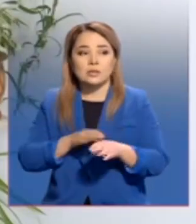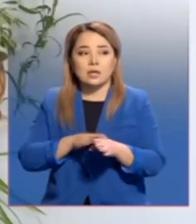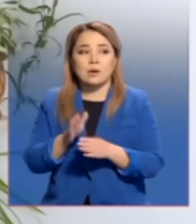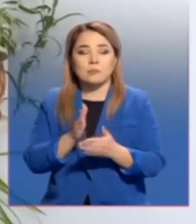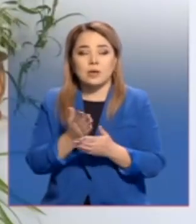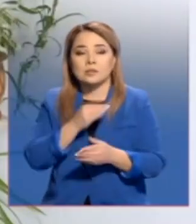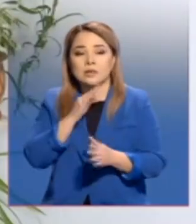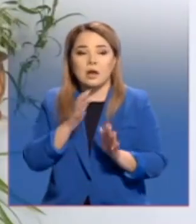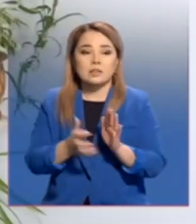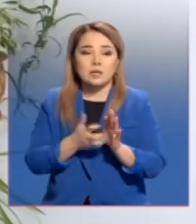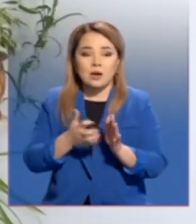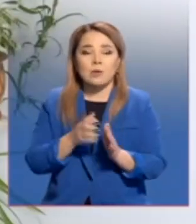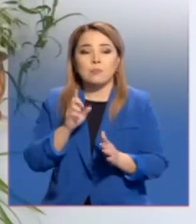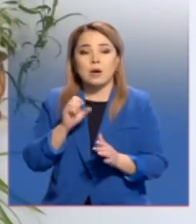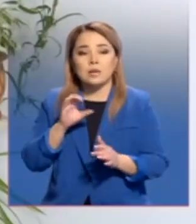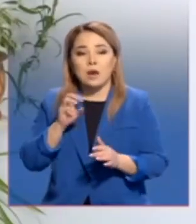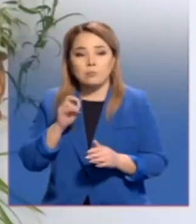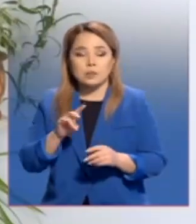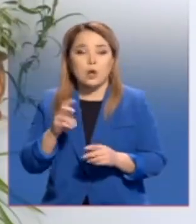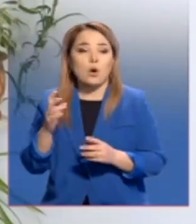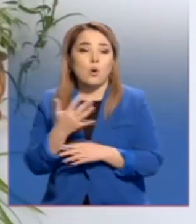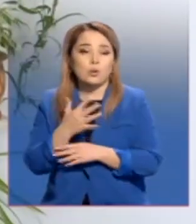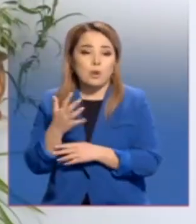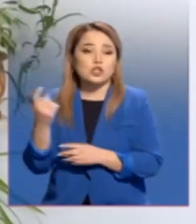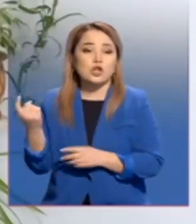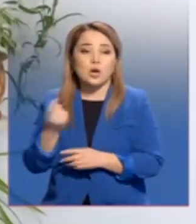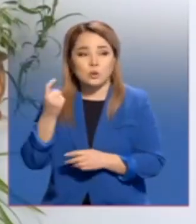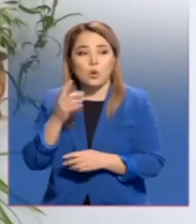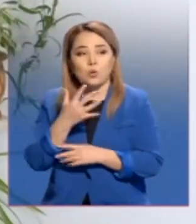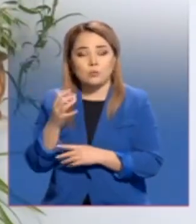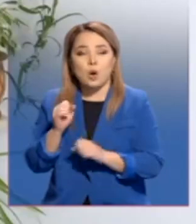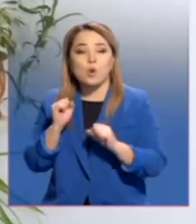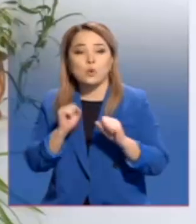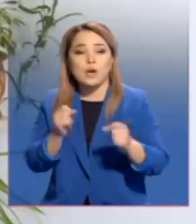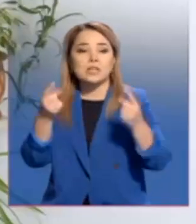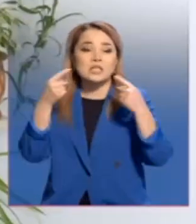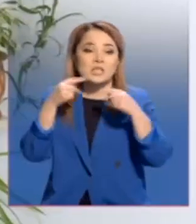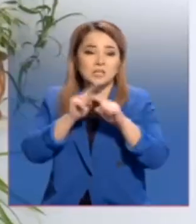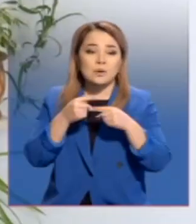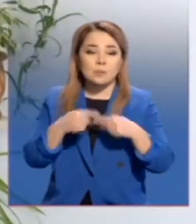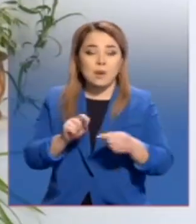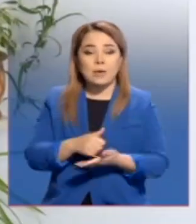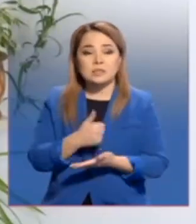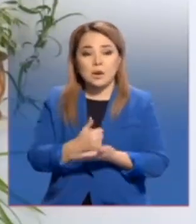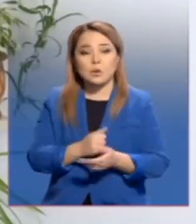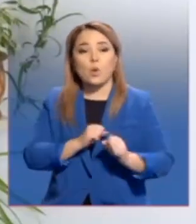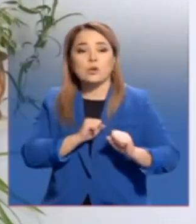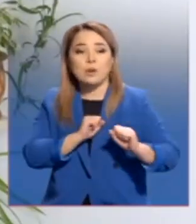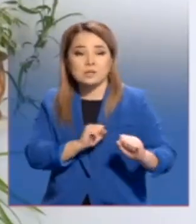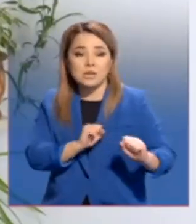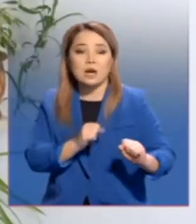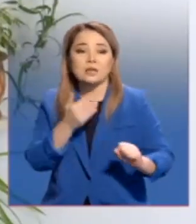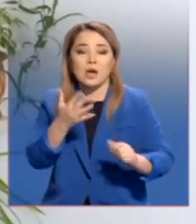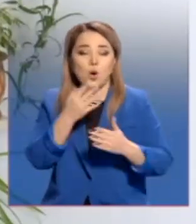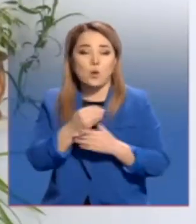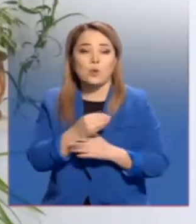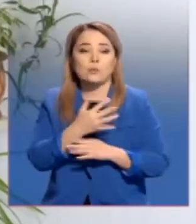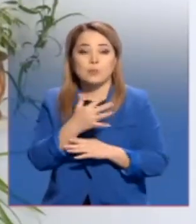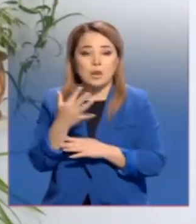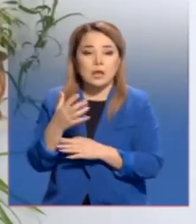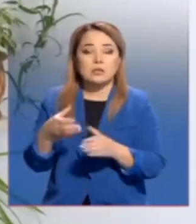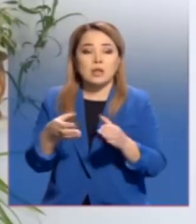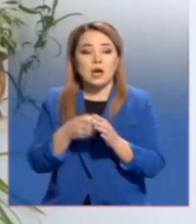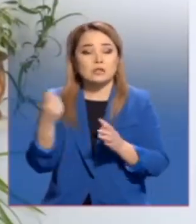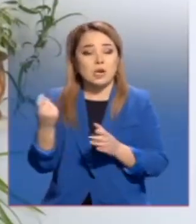анықталды. Басаман орман шаруашылығы директорының орынбасары, орманды қорғау инженері, басқарма басшысының орынбасары, орман шаруашылығы бөлімінің